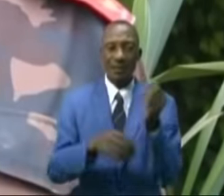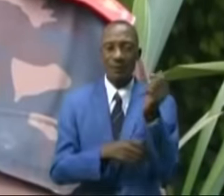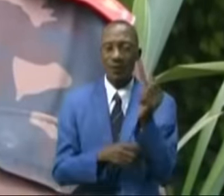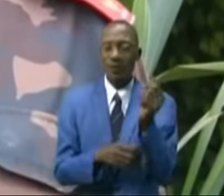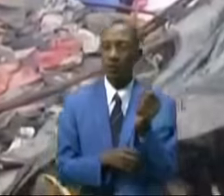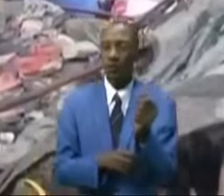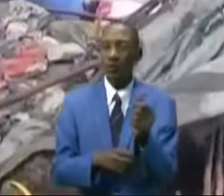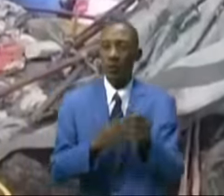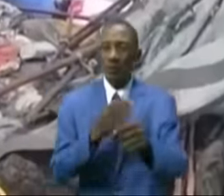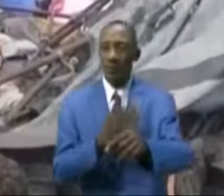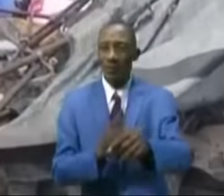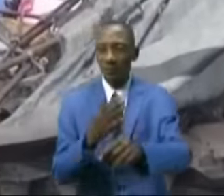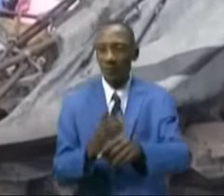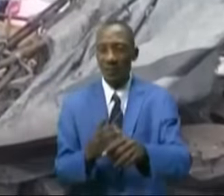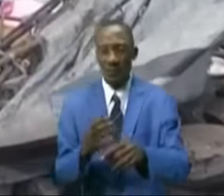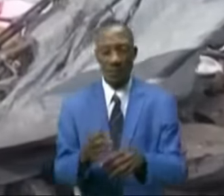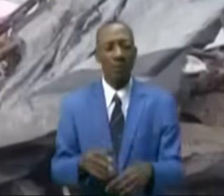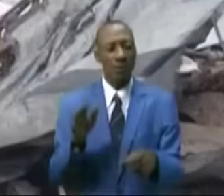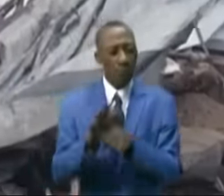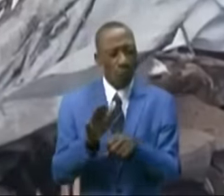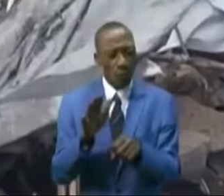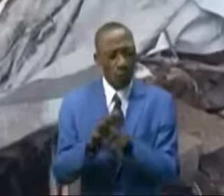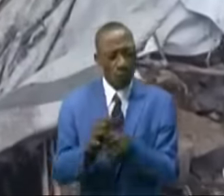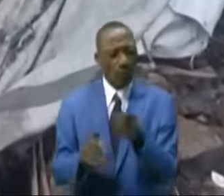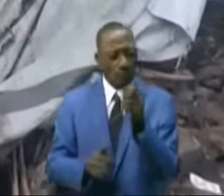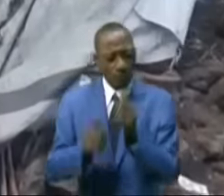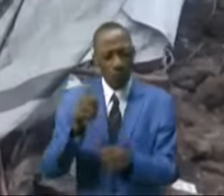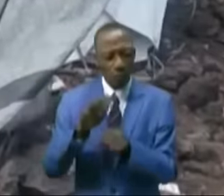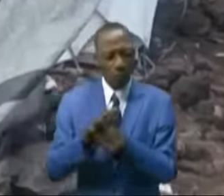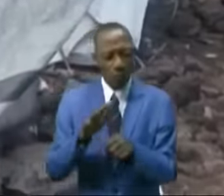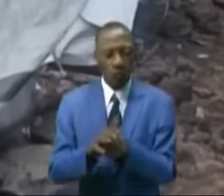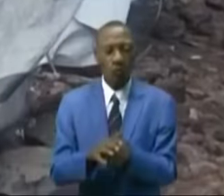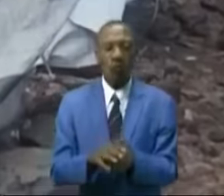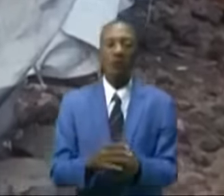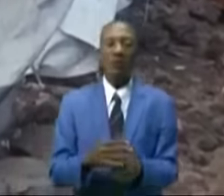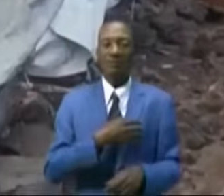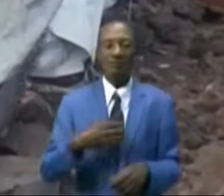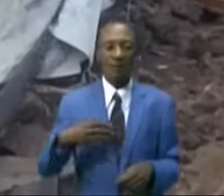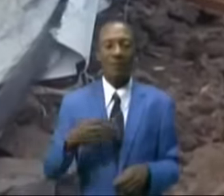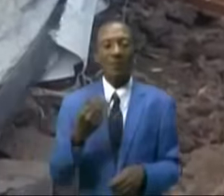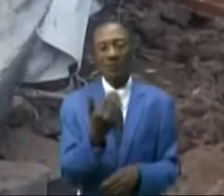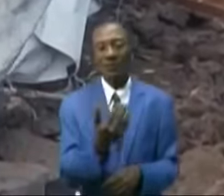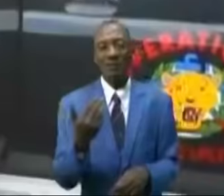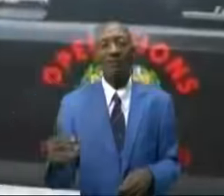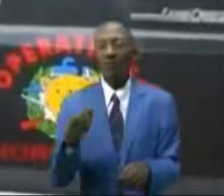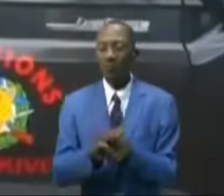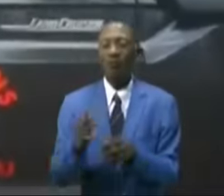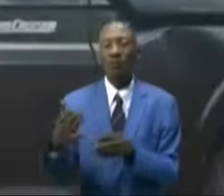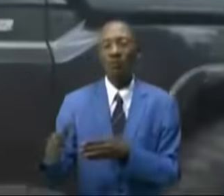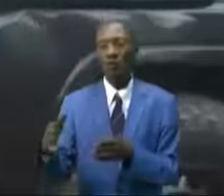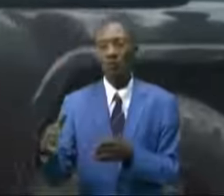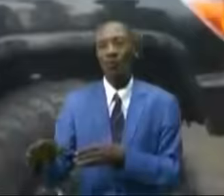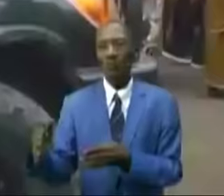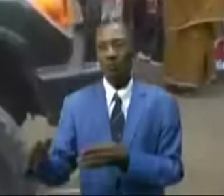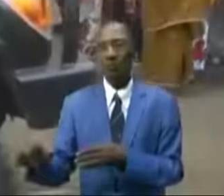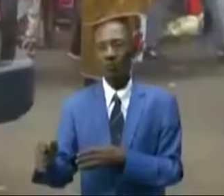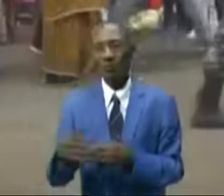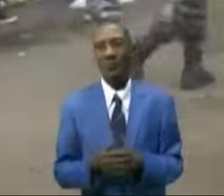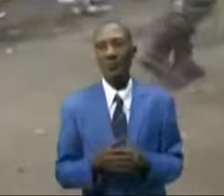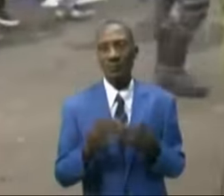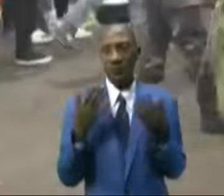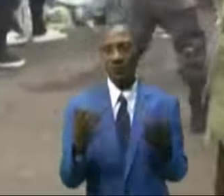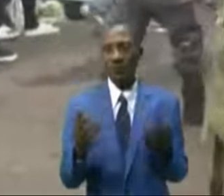les femmes. Le général-major Peter Chirimwaminkuba, chef de l'exécutif, avec le Fonds Narev et d'autres